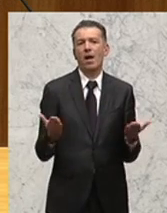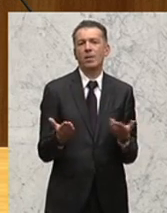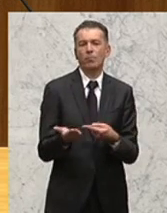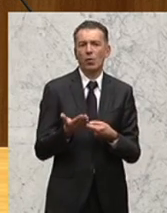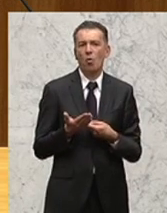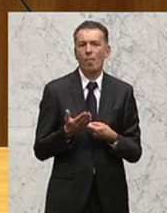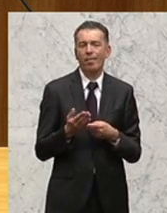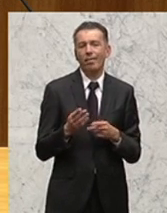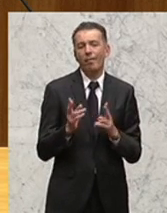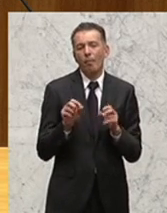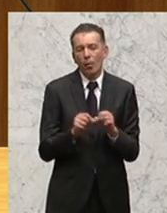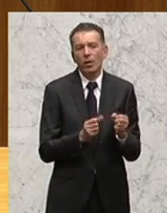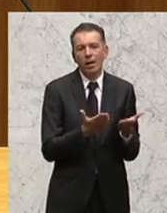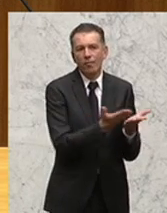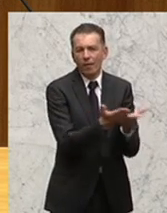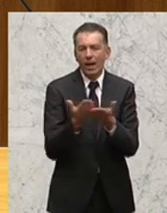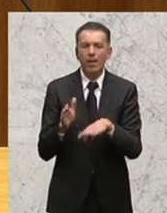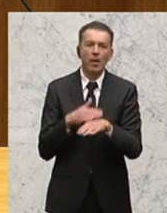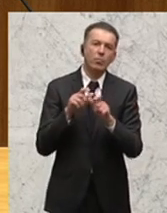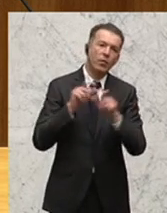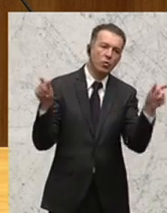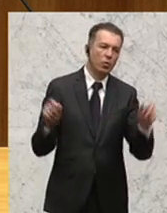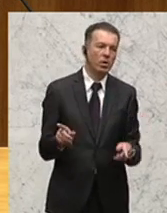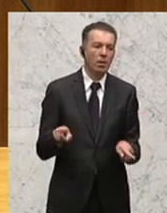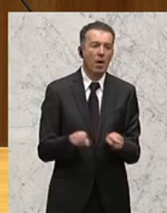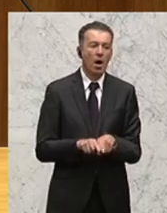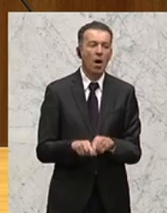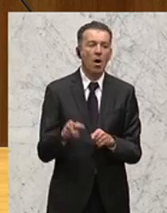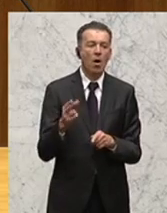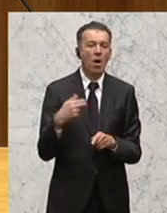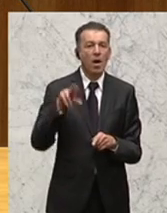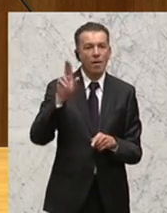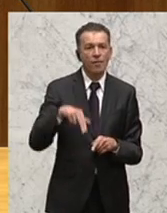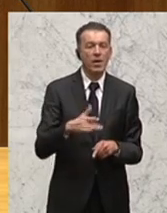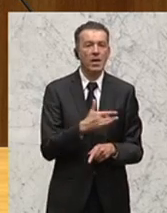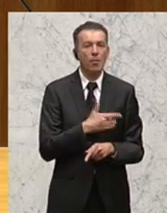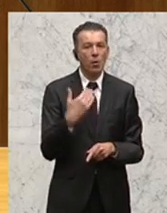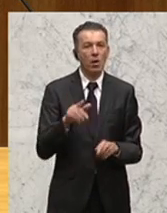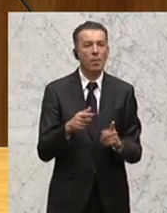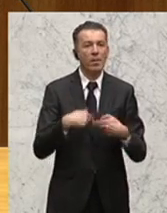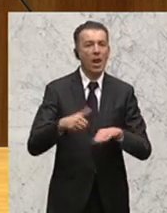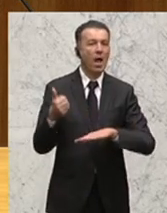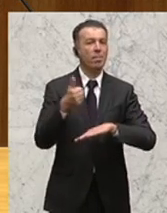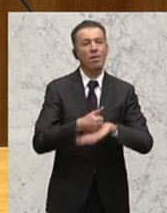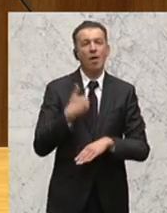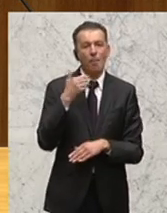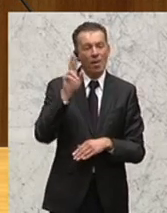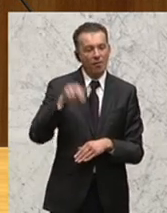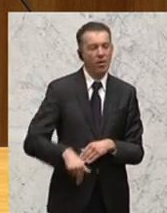eine Vergleichbarkeit zu bekommen, was beispielsweise die Schulden betrifft. Aber da wird sich auch der Herr Wiener Bürgermeister und Landeshauptmann von Wien